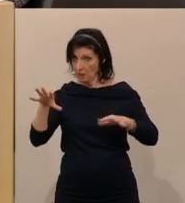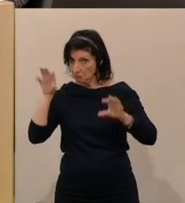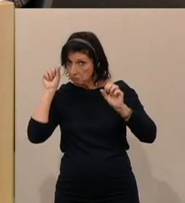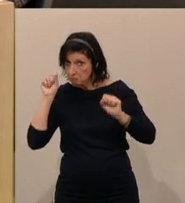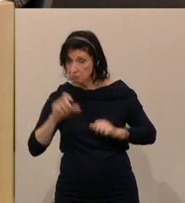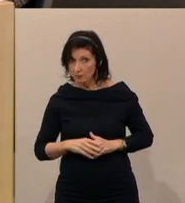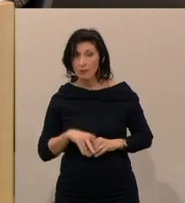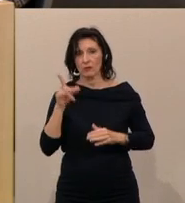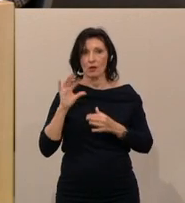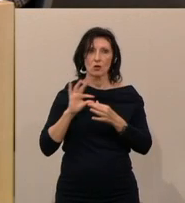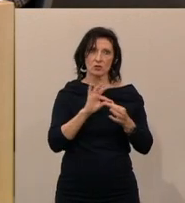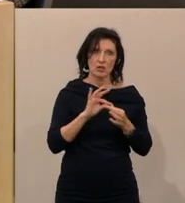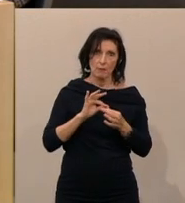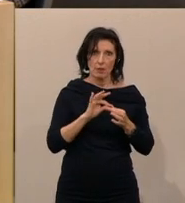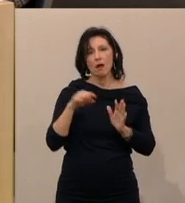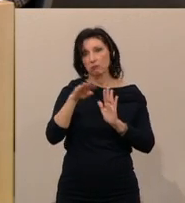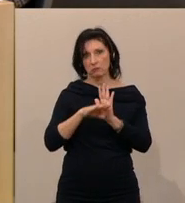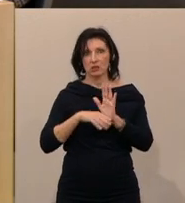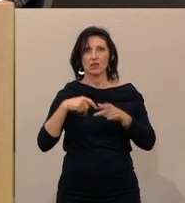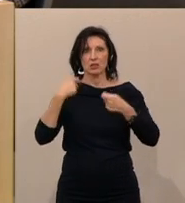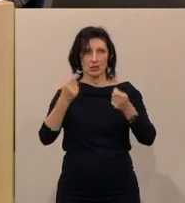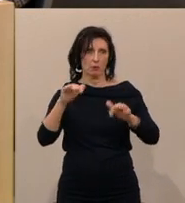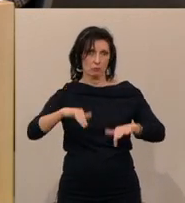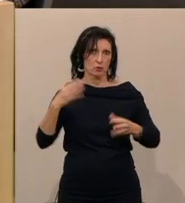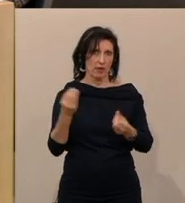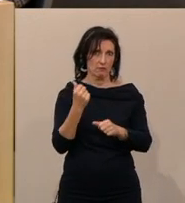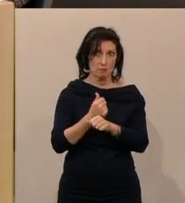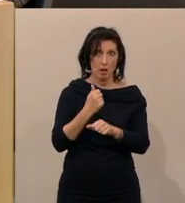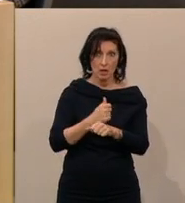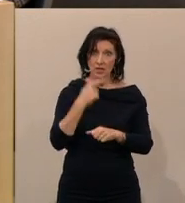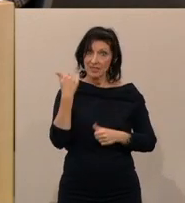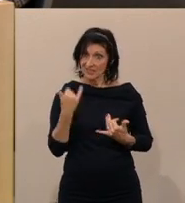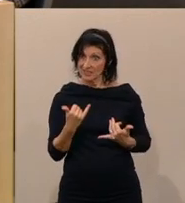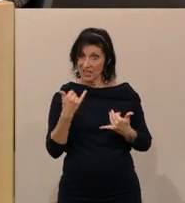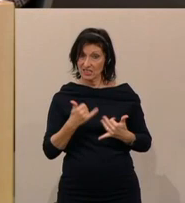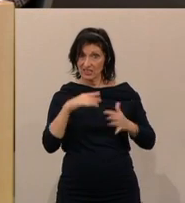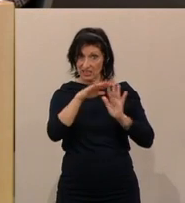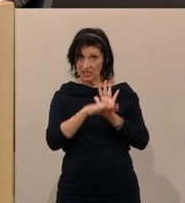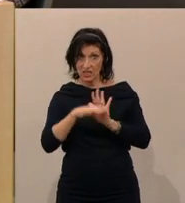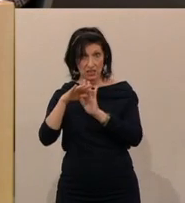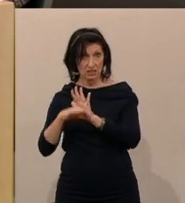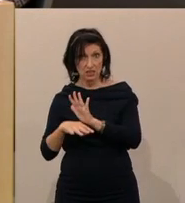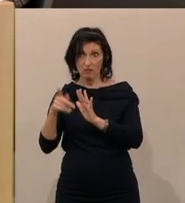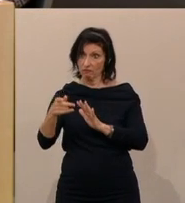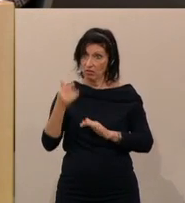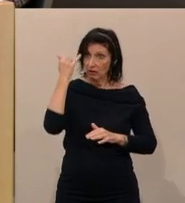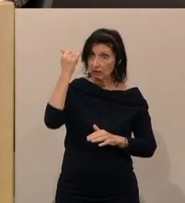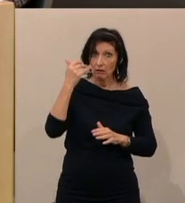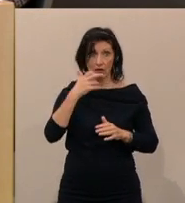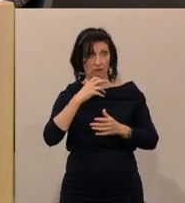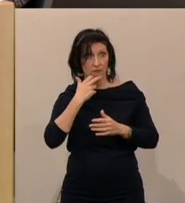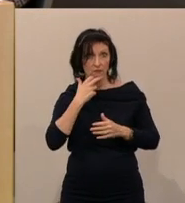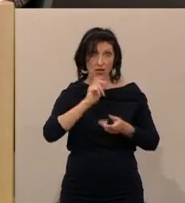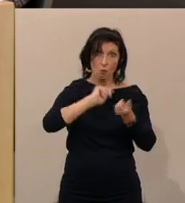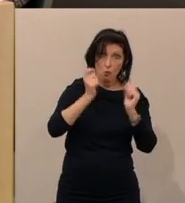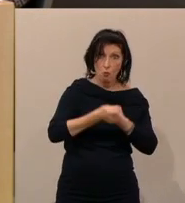diesem Zusammenhang der Gesetzgeber gefordert. Jede Anregung für eine Novellierung dieser Materiegesetze, sei es eine Änderung oder Ausweitung